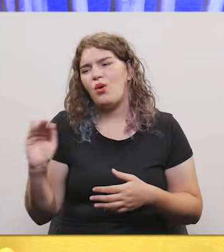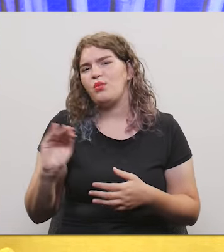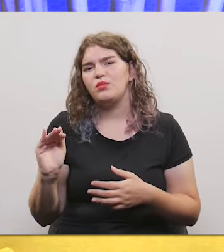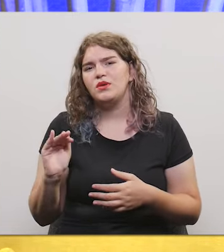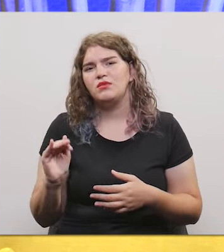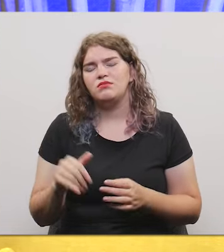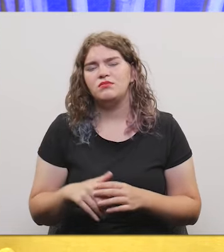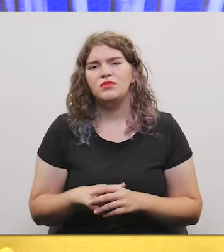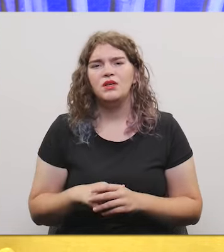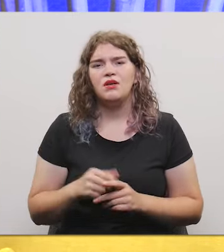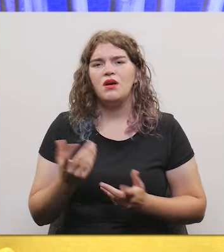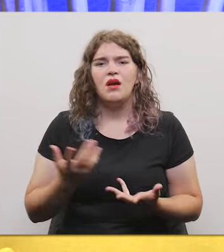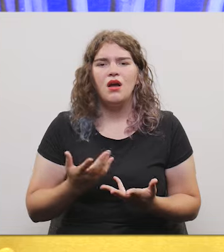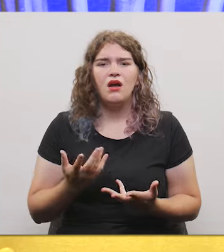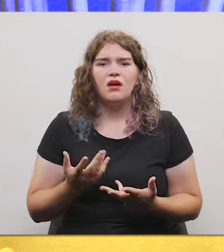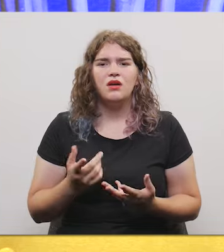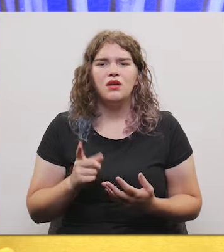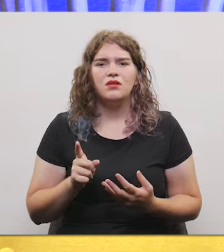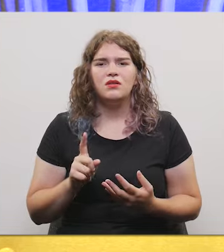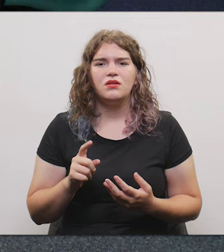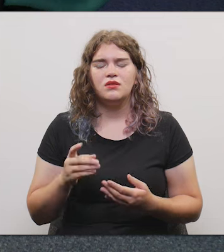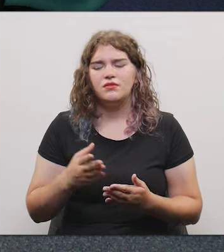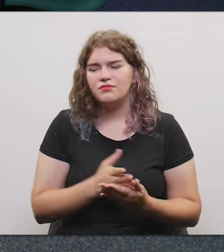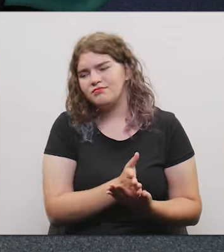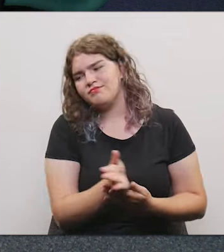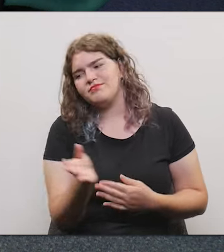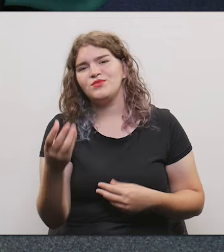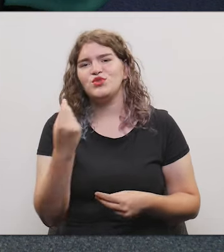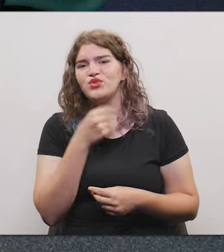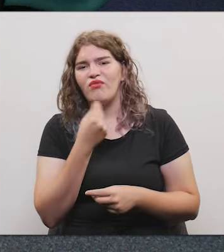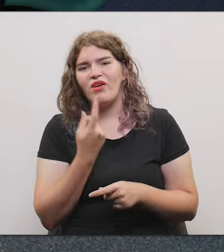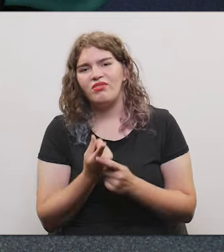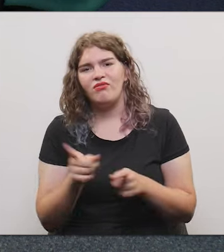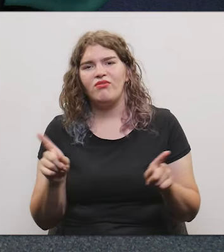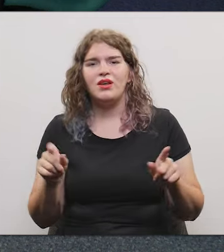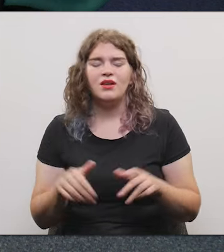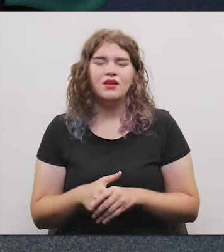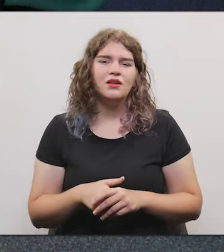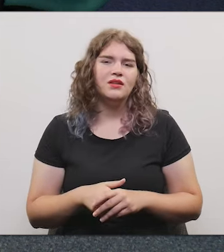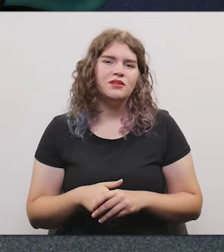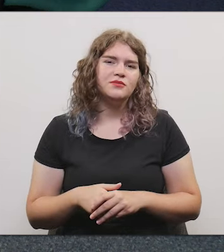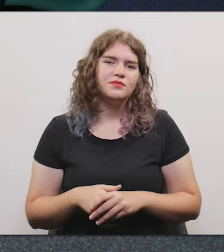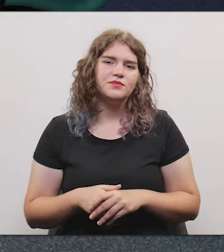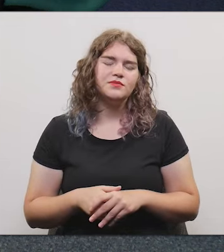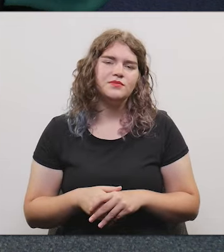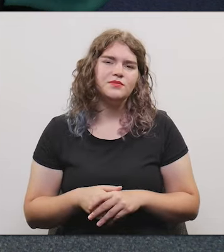frumoase. Da, dar care au luat o altă turnură